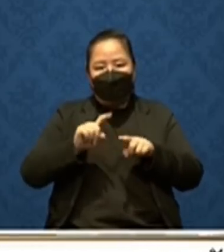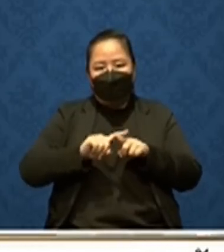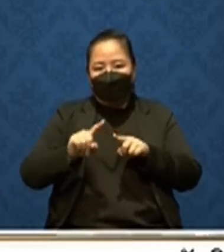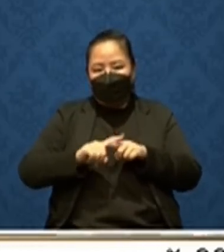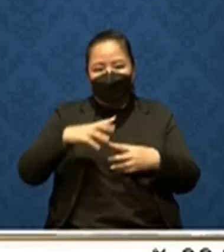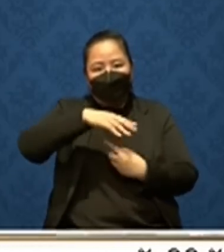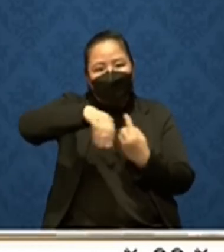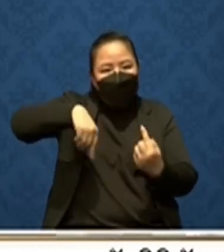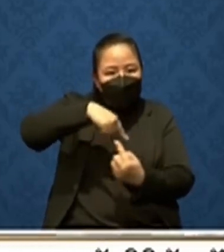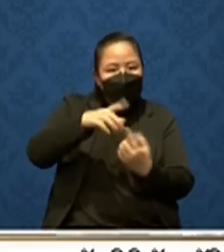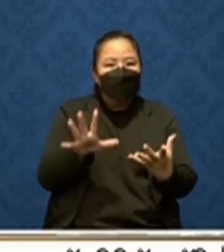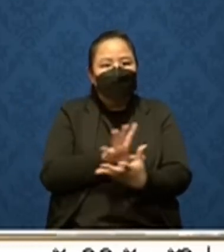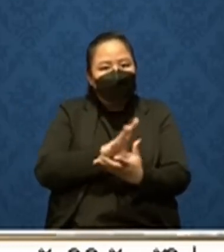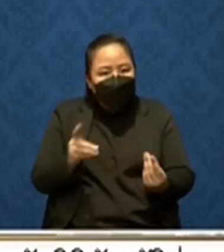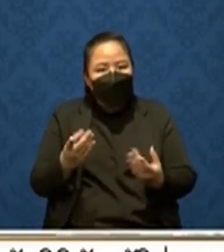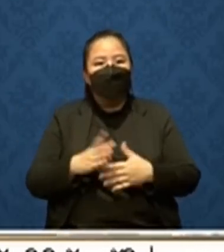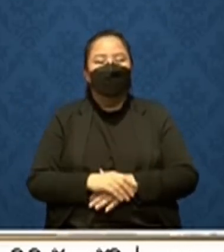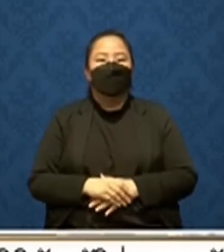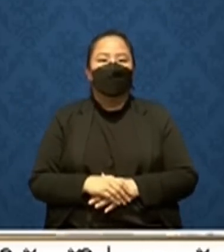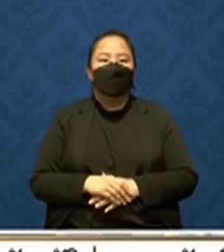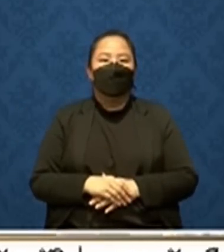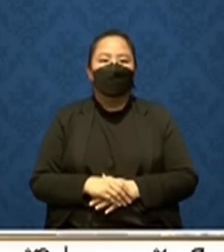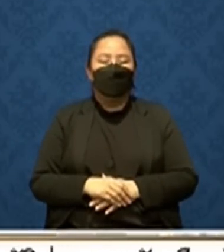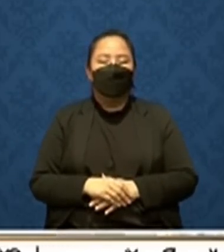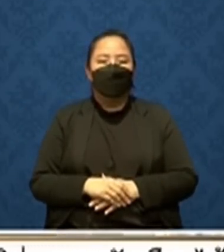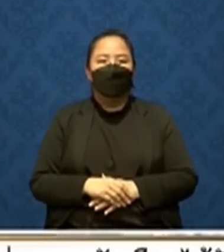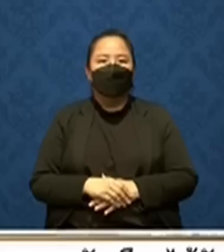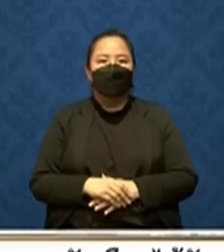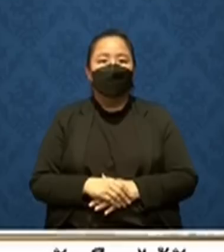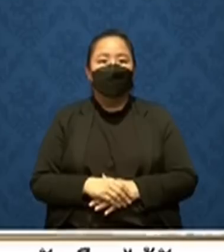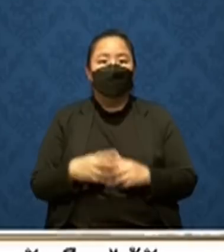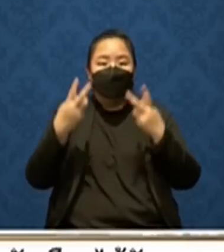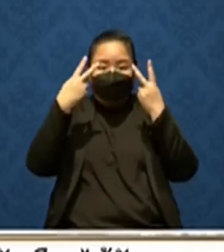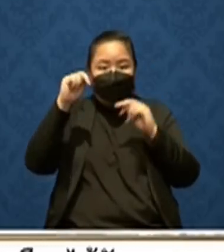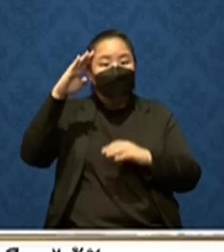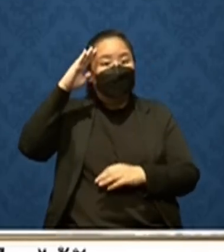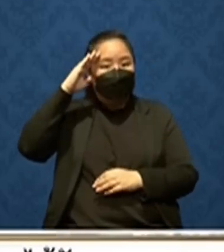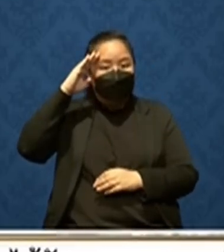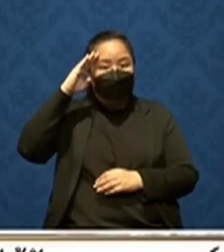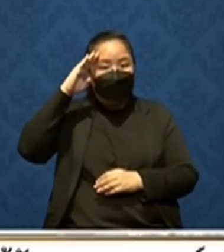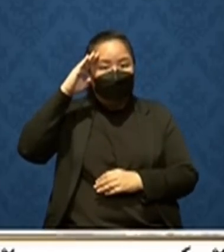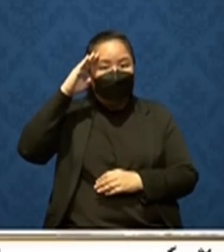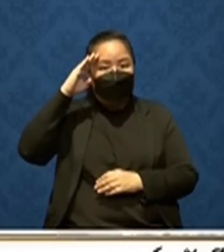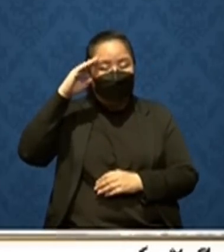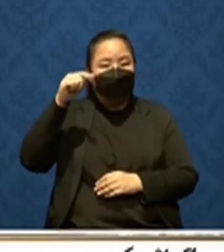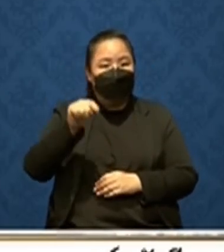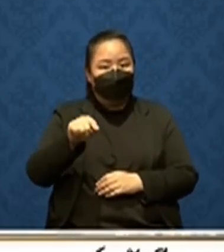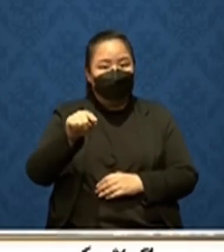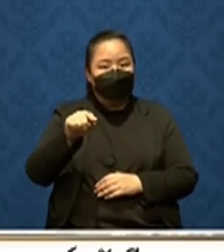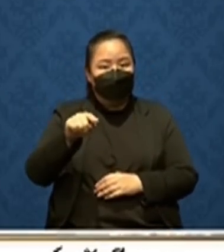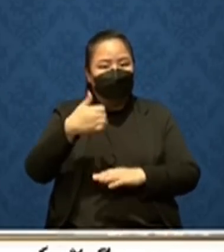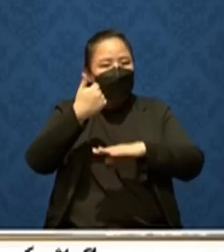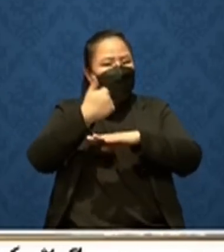เศรษฐกิจสังคมพี่กำลังกลับพลเอกประยุทธ์จันทร์โอชาเป็นผู้นำ